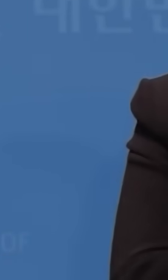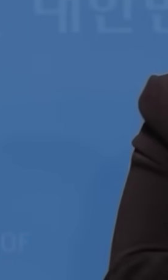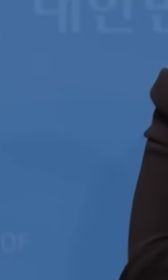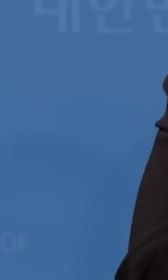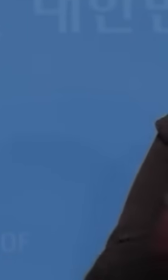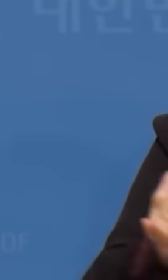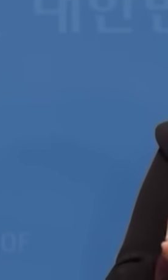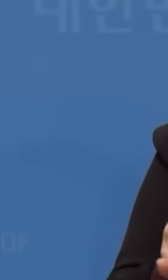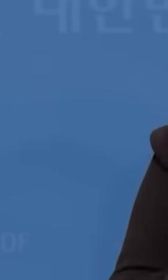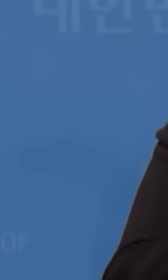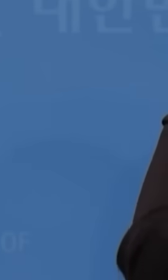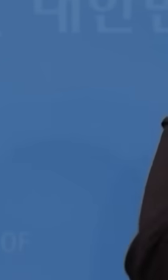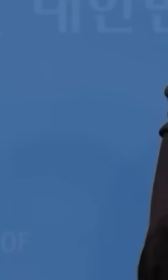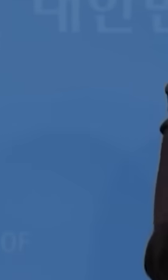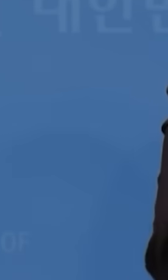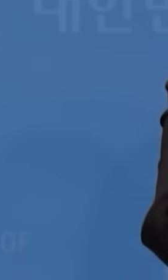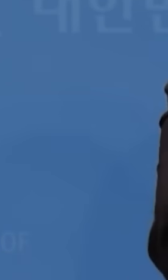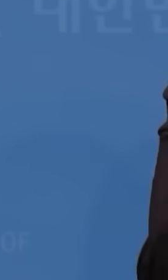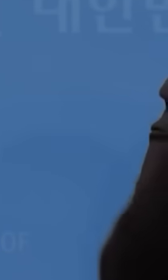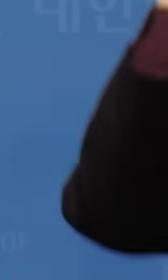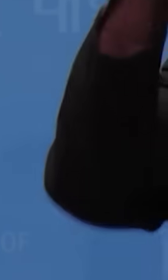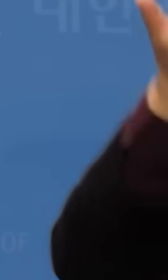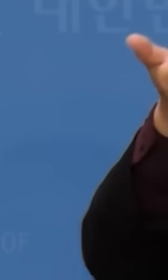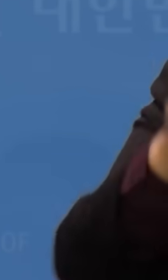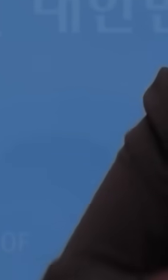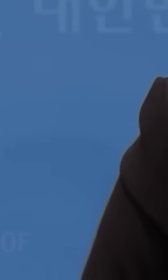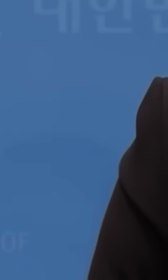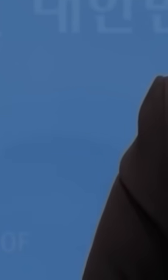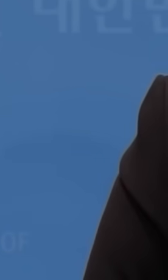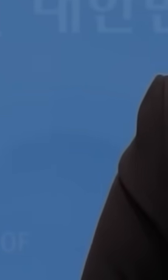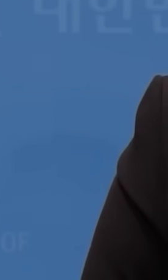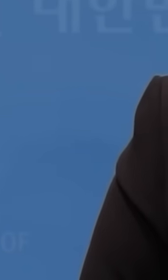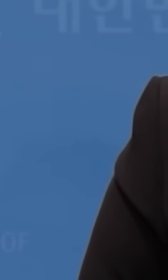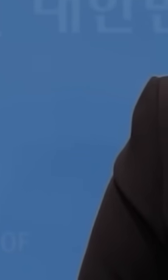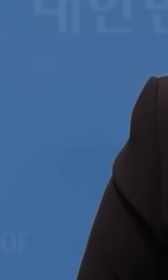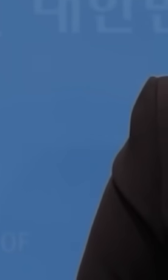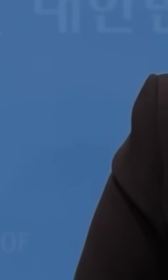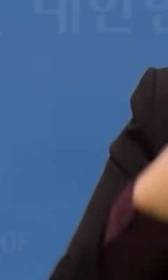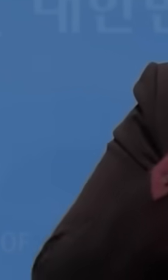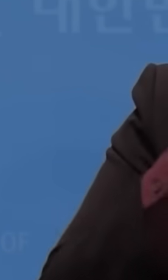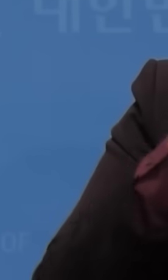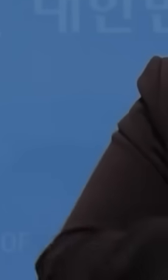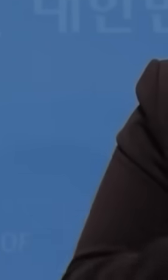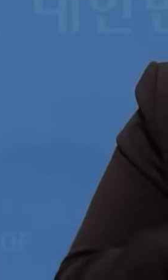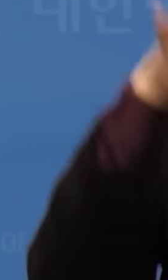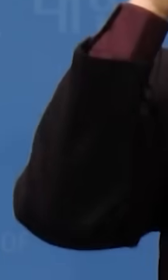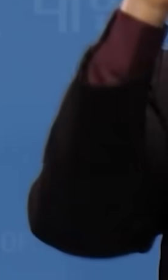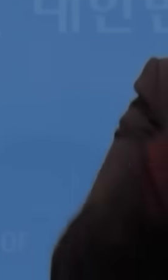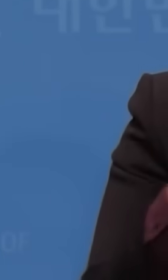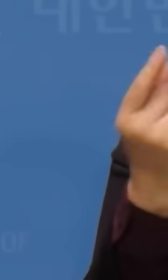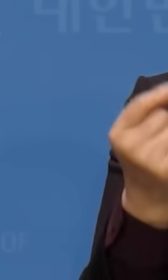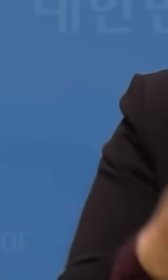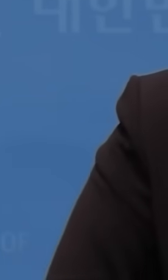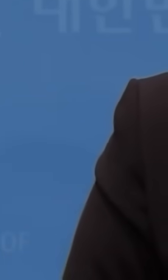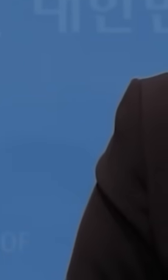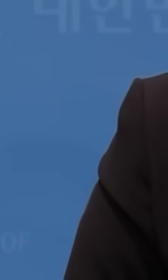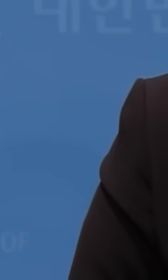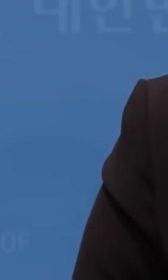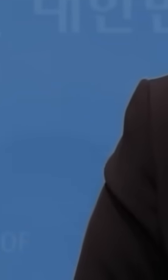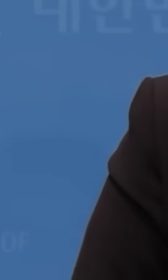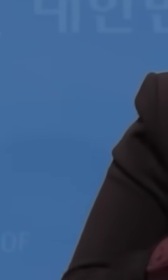사용하는 분들의 자리는 국민의힘에 없다고 밝혔습니다. 저는 전적으로 동의합니다.